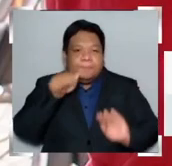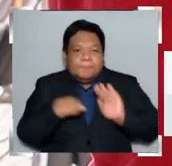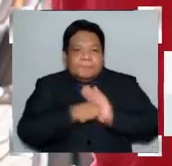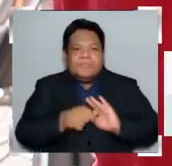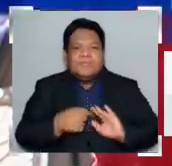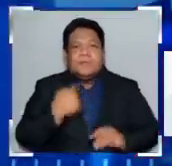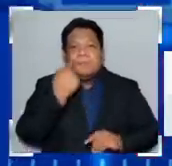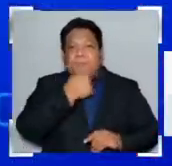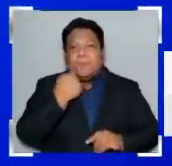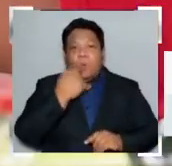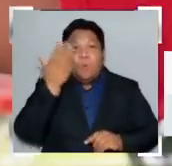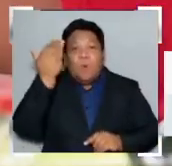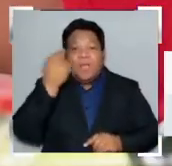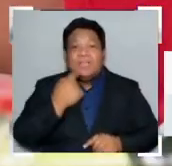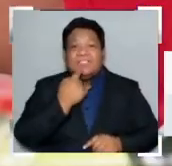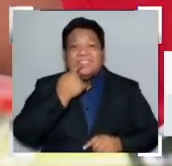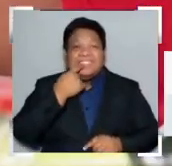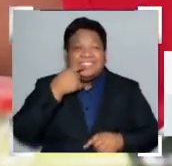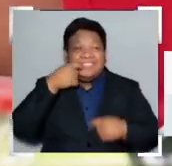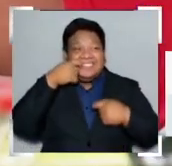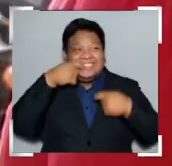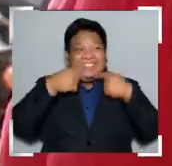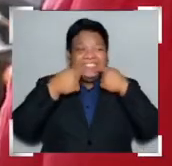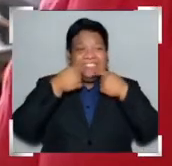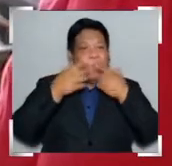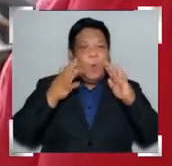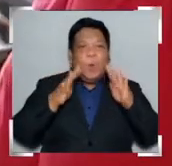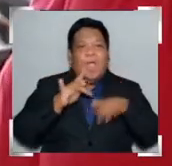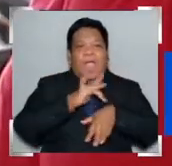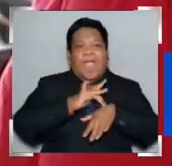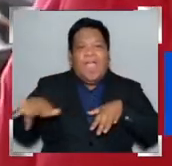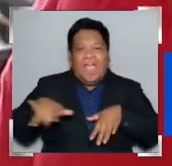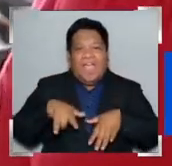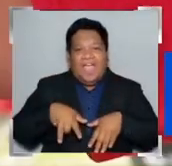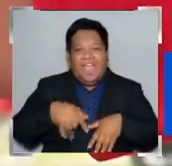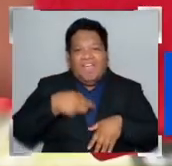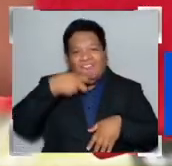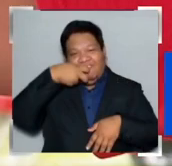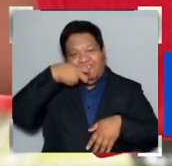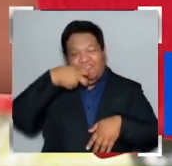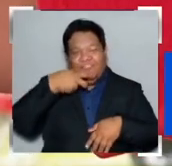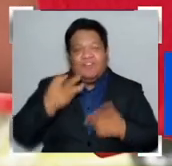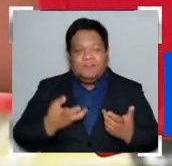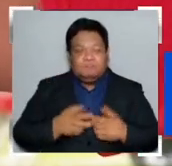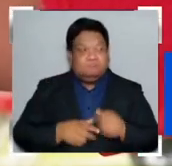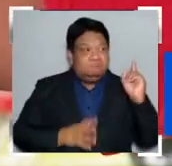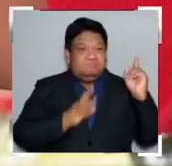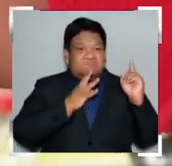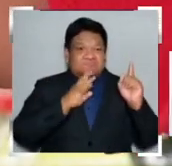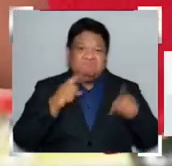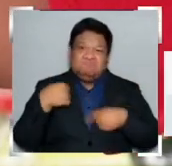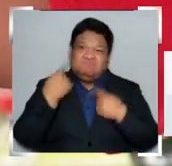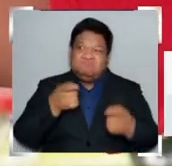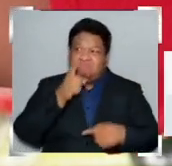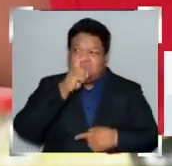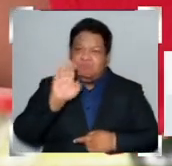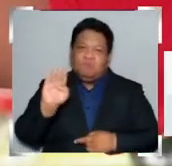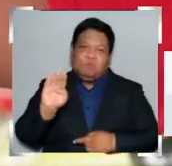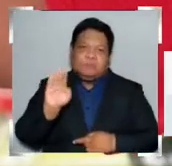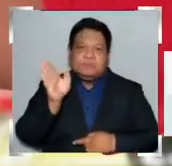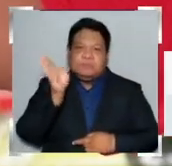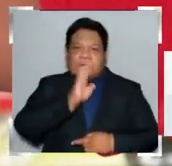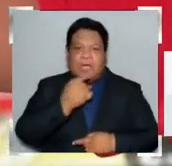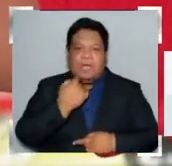ni isang ngipin. Nung nasira po ito, 14 years old po ako noon. Tapos nung ano po, hindi po naaalagaan ng